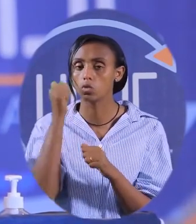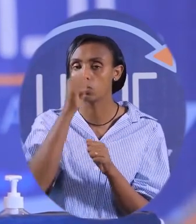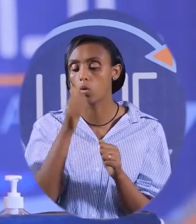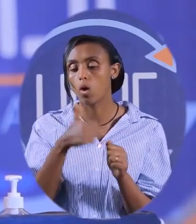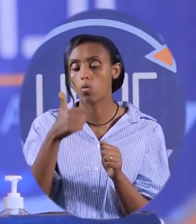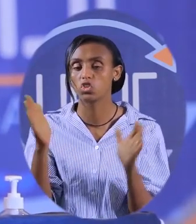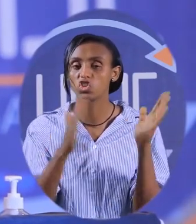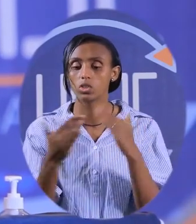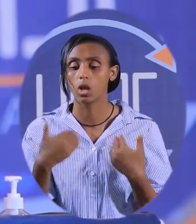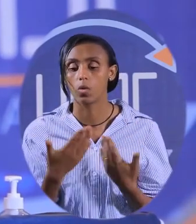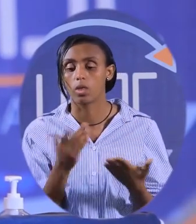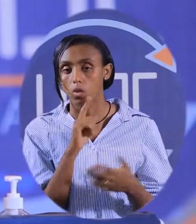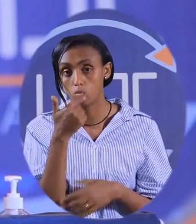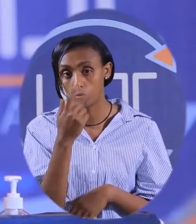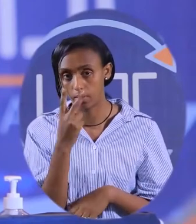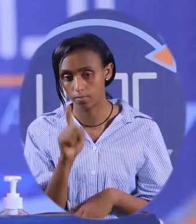ዋና ዋና ችግሯ ያለው ነው?